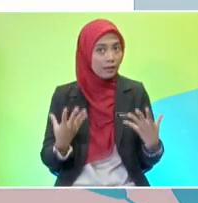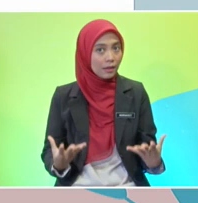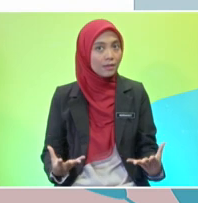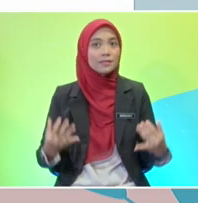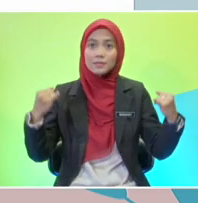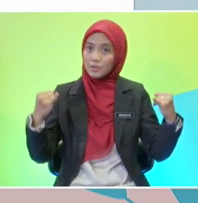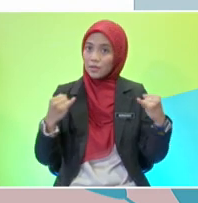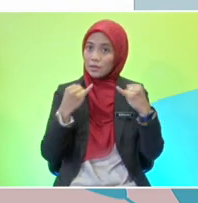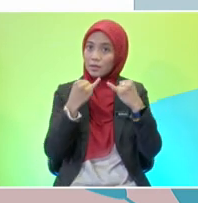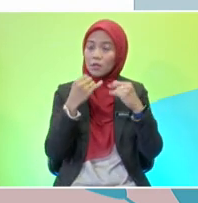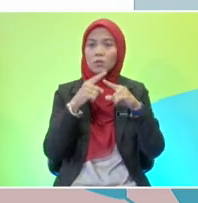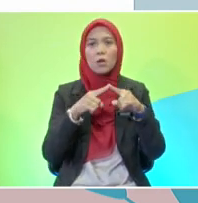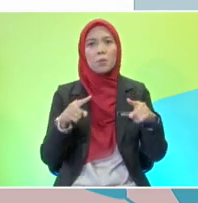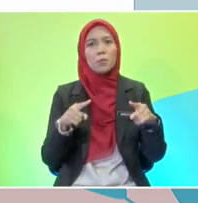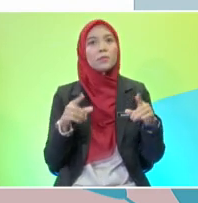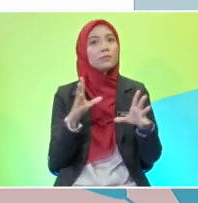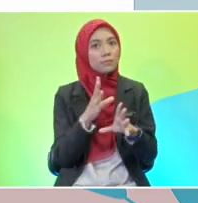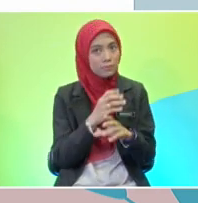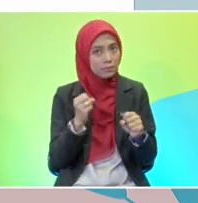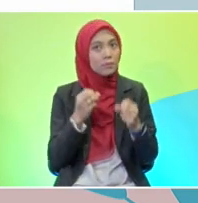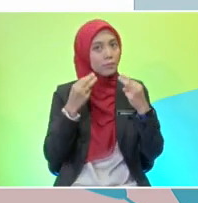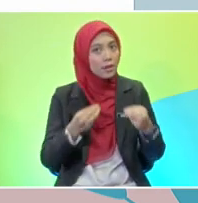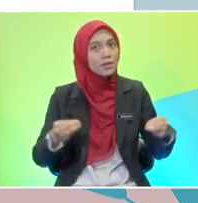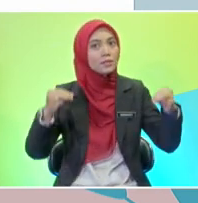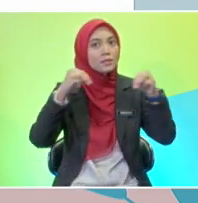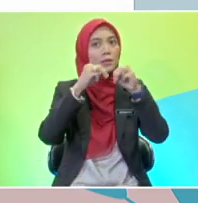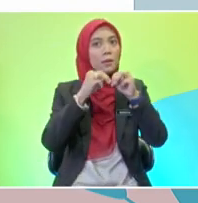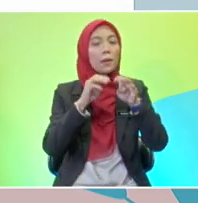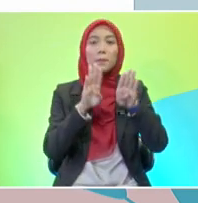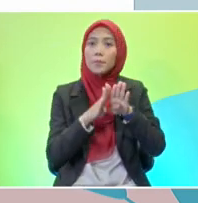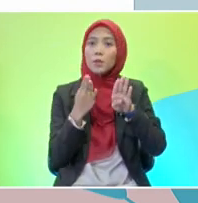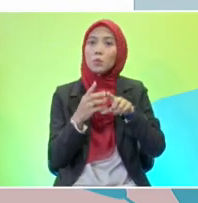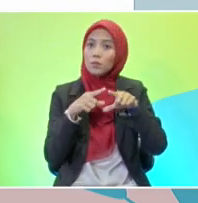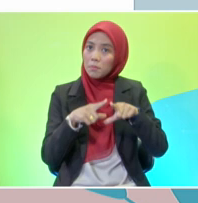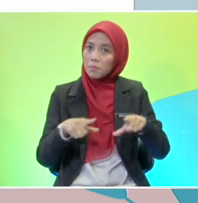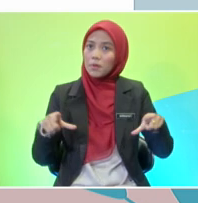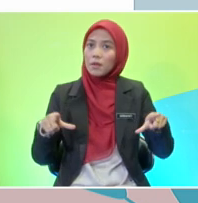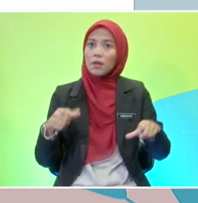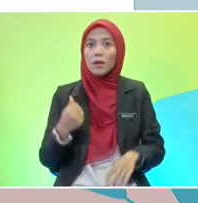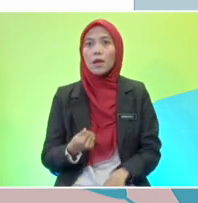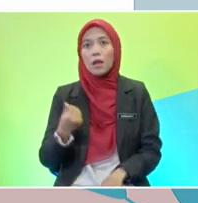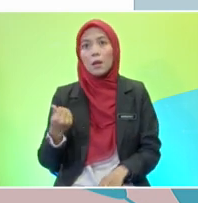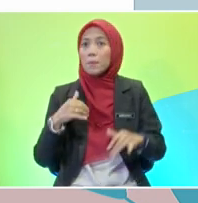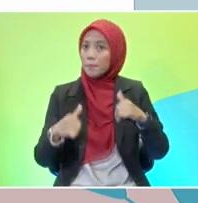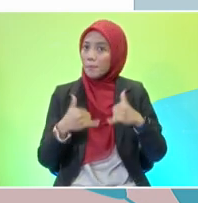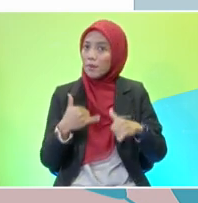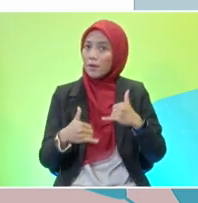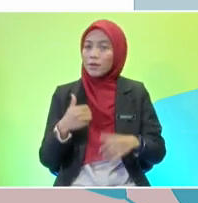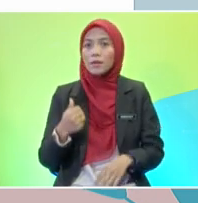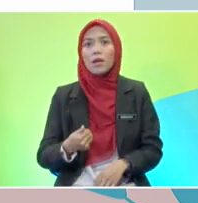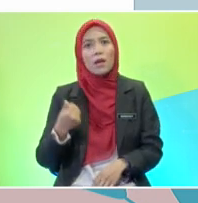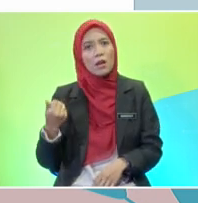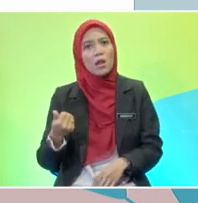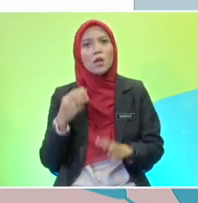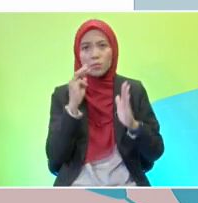rumah tetapi keindahannya juga dapat pada Masjid Pintu Gerbang alat permainan alat musik senjata dan